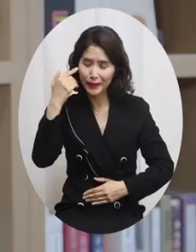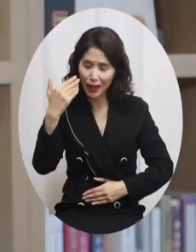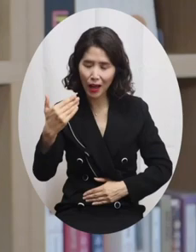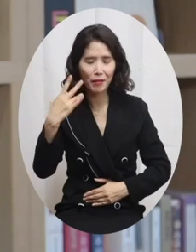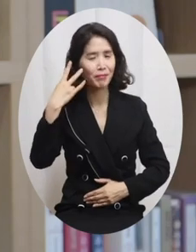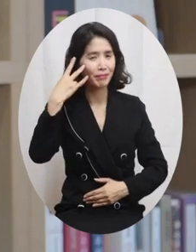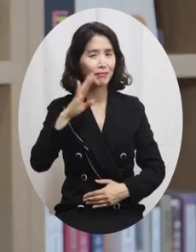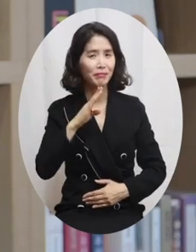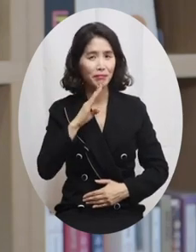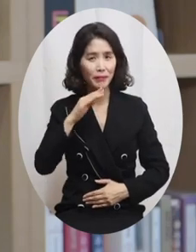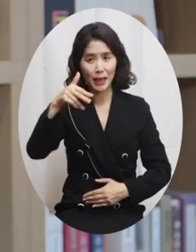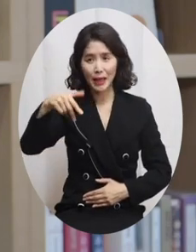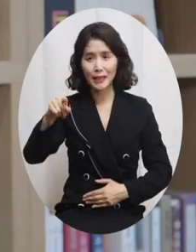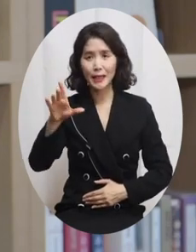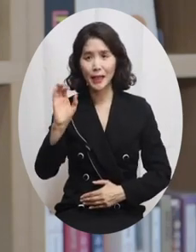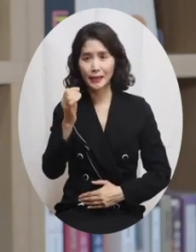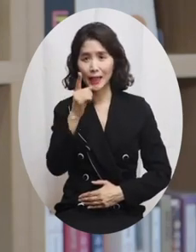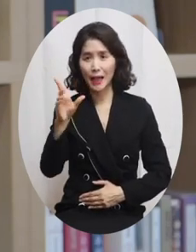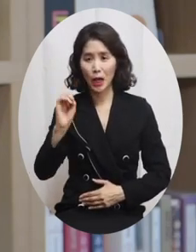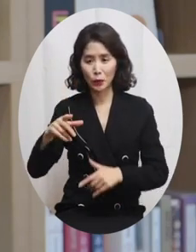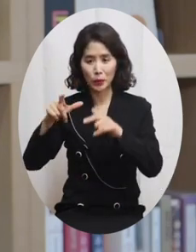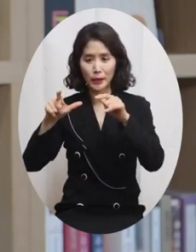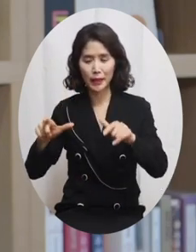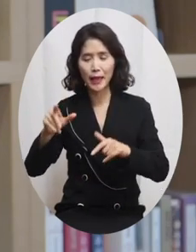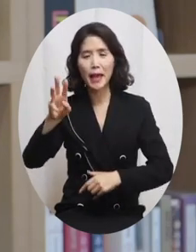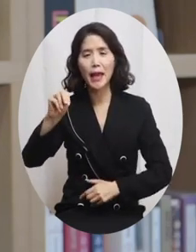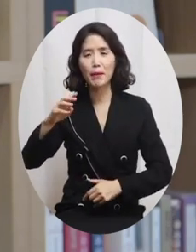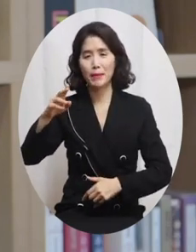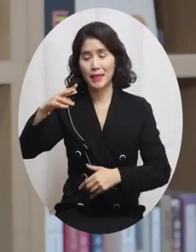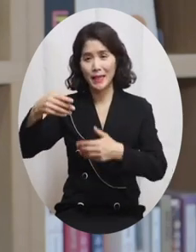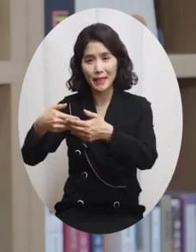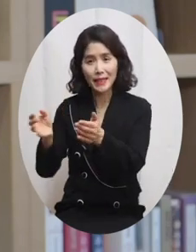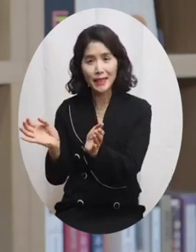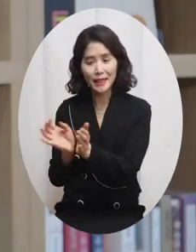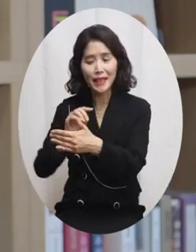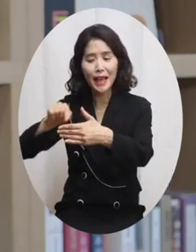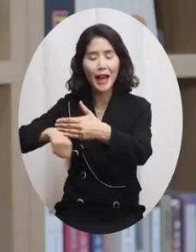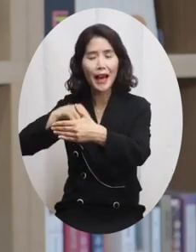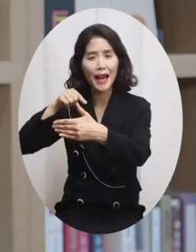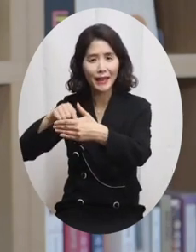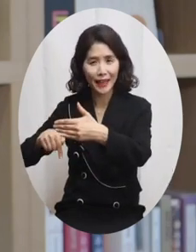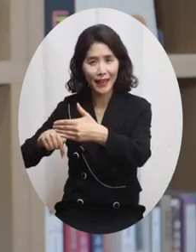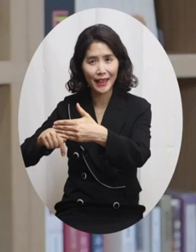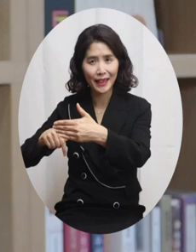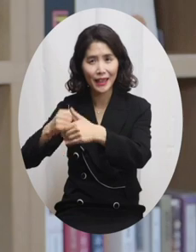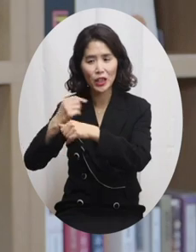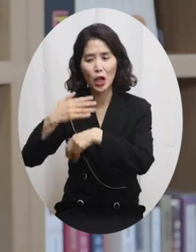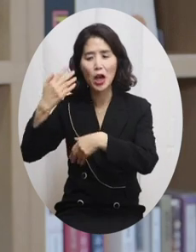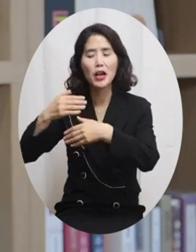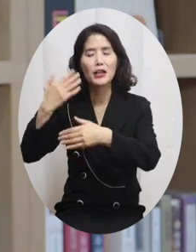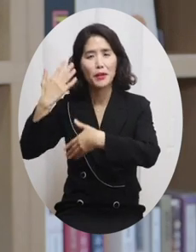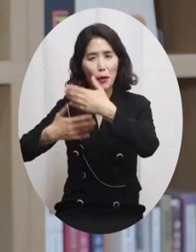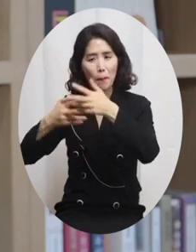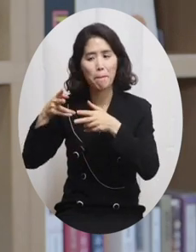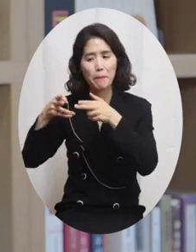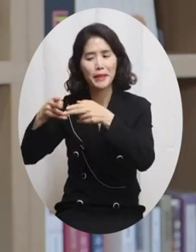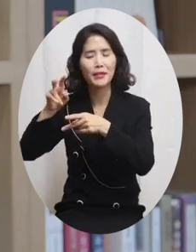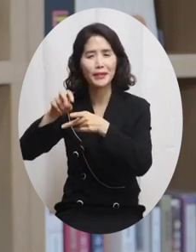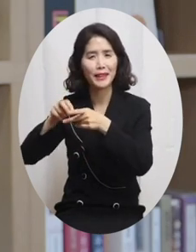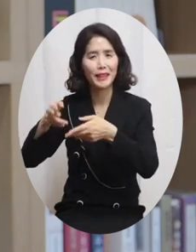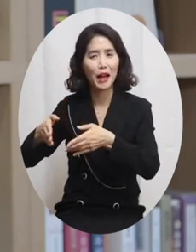저희 장항동에 사실 거기가 MCT 안에 그 경기 영상 미디어 센터가